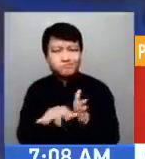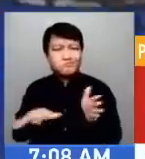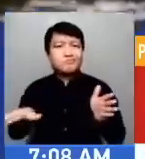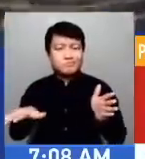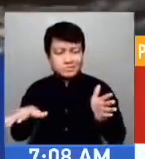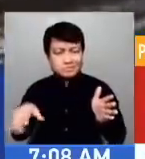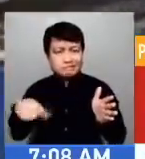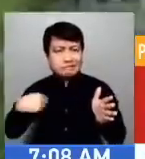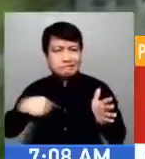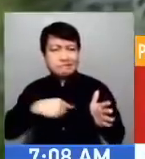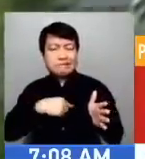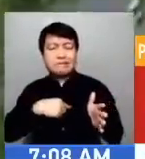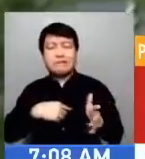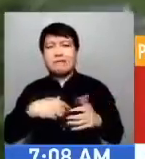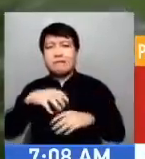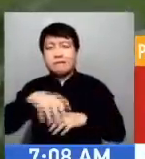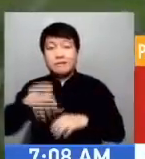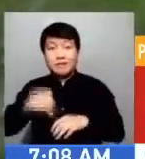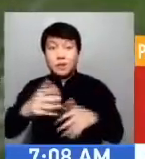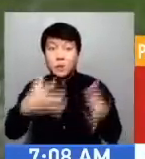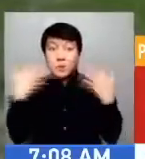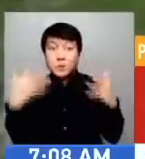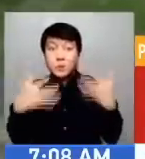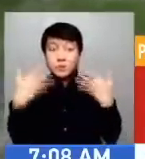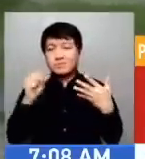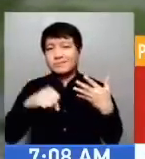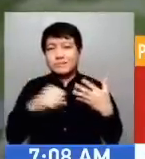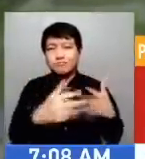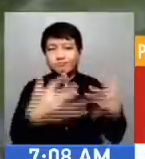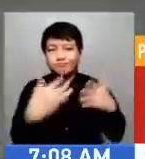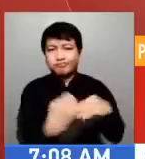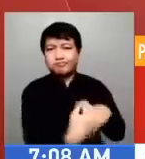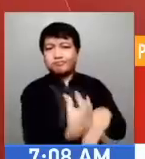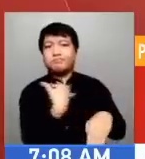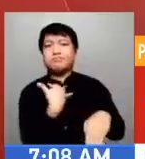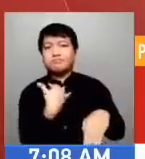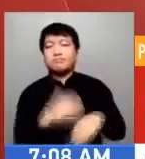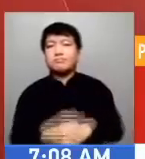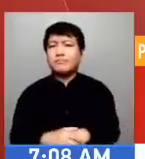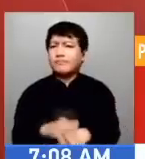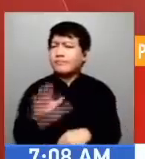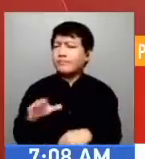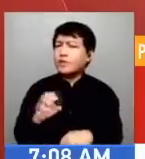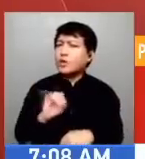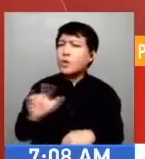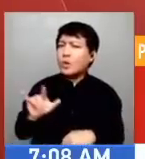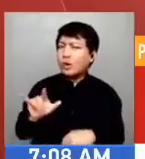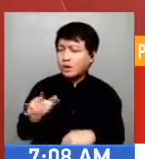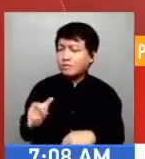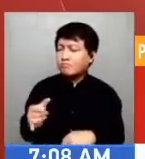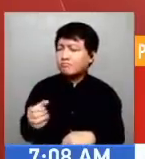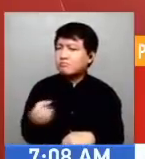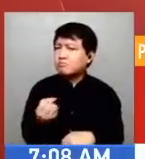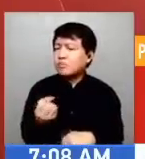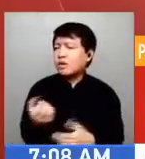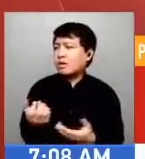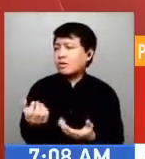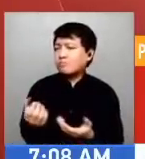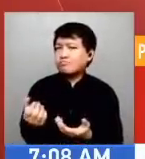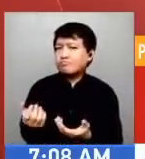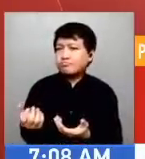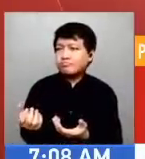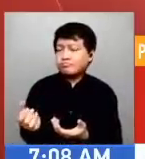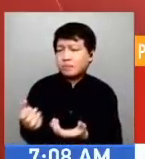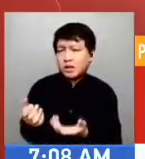yung hangin papunta talaga sa amin lahat, Susan. Gaano karami ho yung nakuha langis dyan sa Pola at gaano raw ho katagal bago malinis ulit